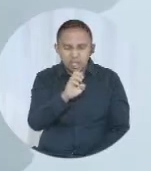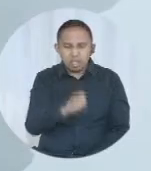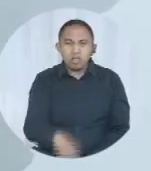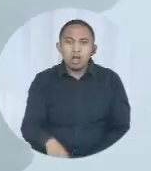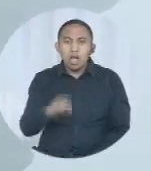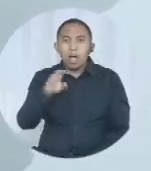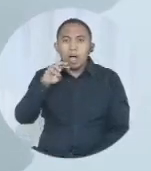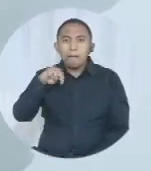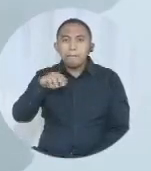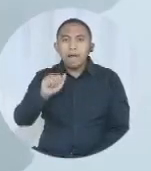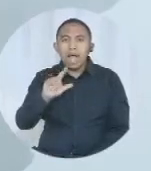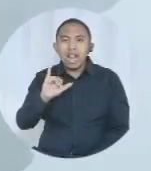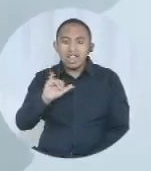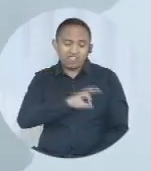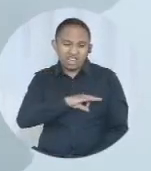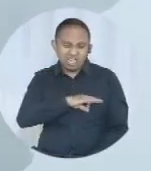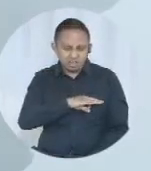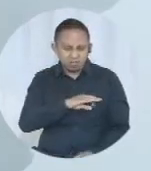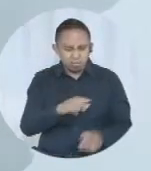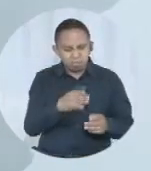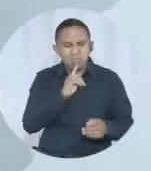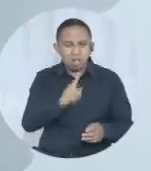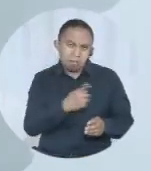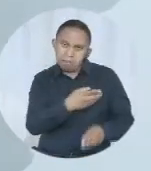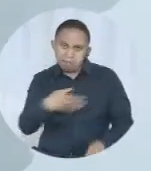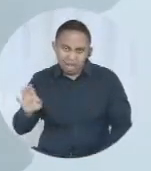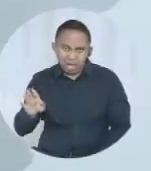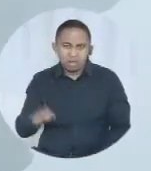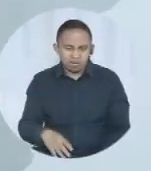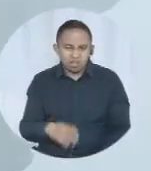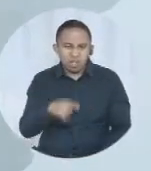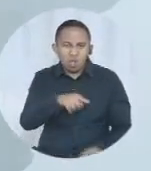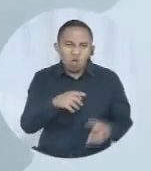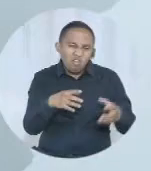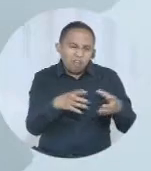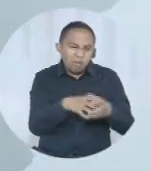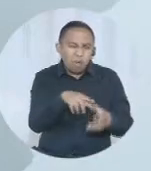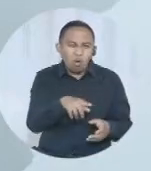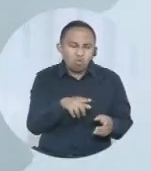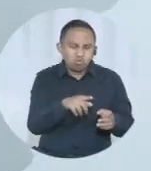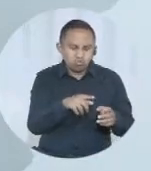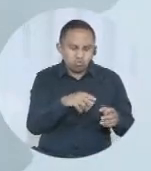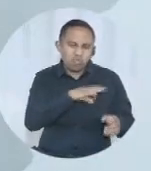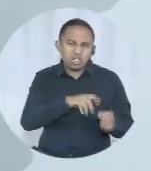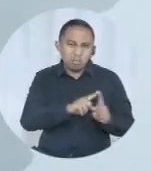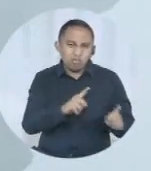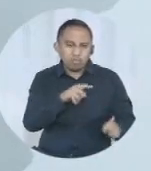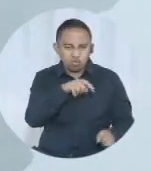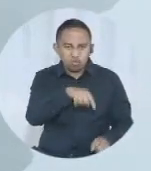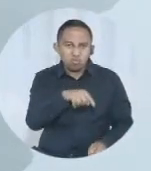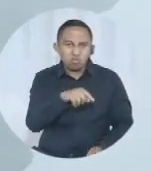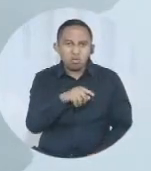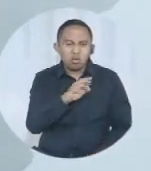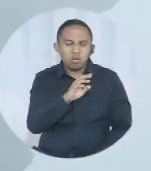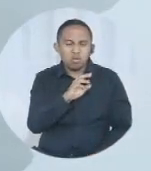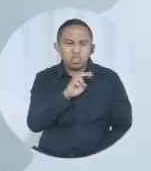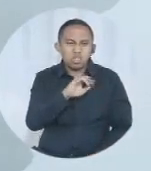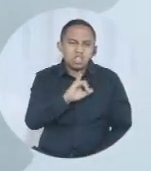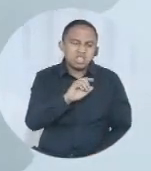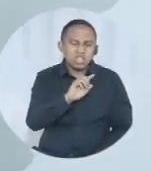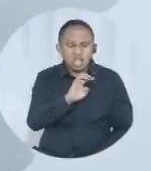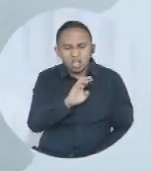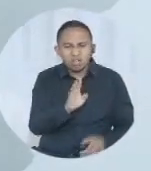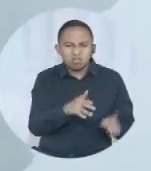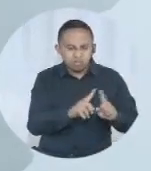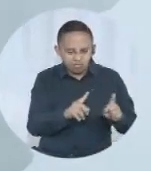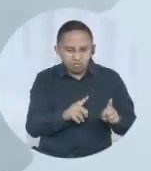ty vondrona regionaly zay rahany amin'ny Mauritanie, Tchad, Burkina Faso sy Niger moa izy tia ny ady